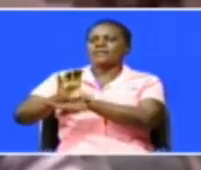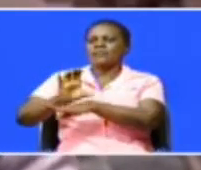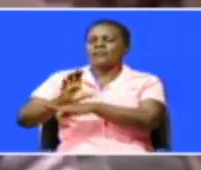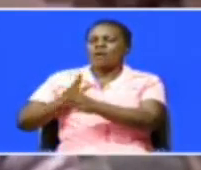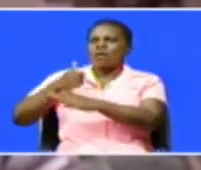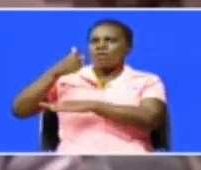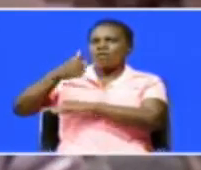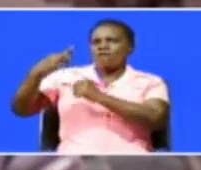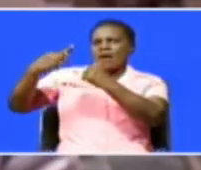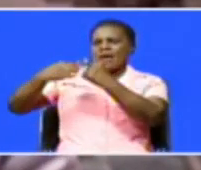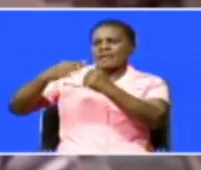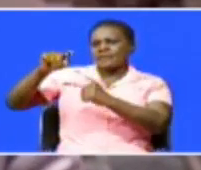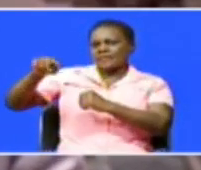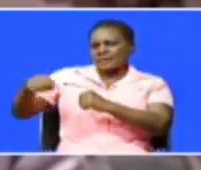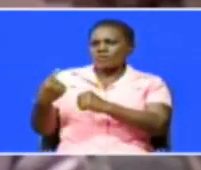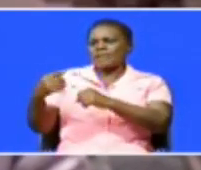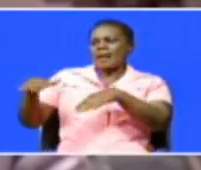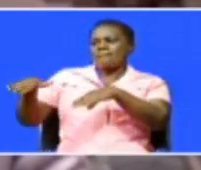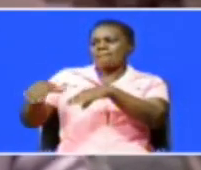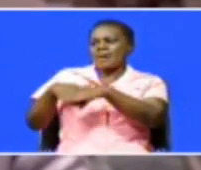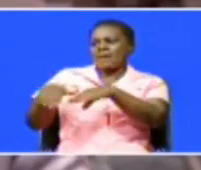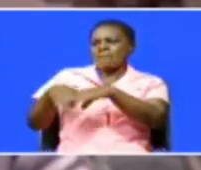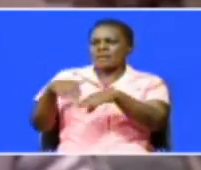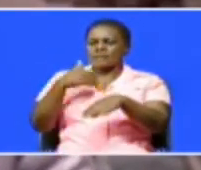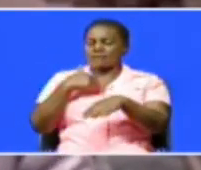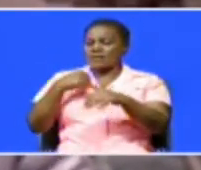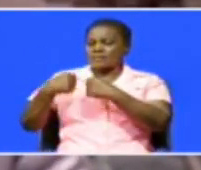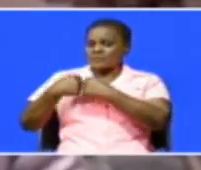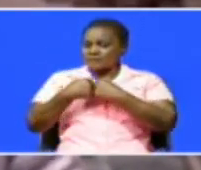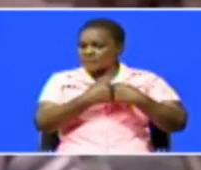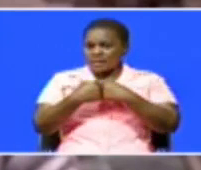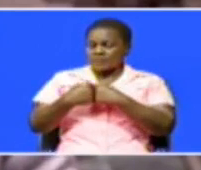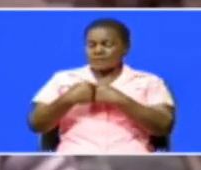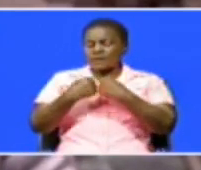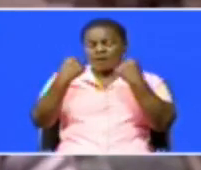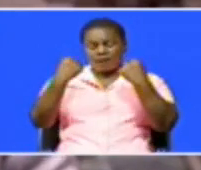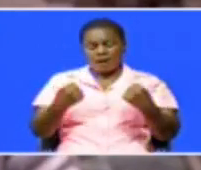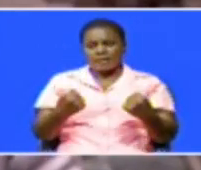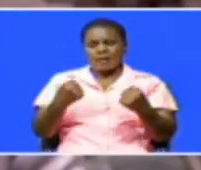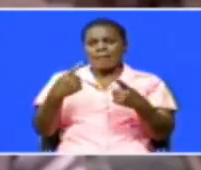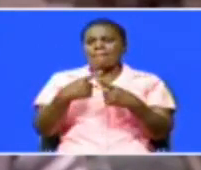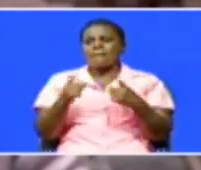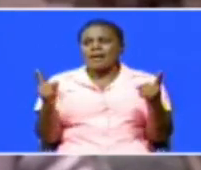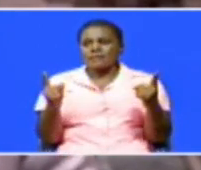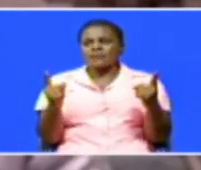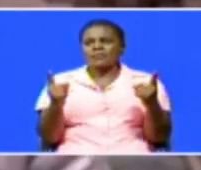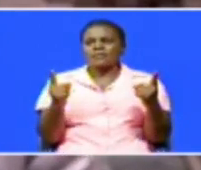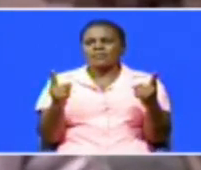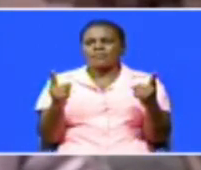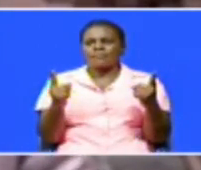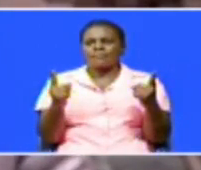over 8,000 members. Ni changamoto, ni kazi ngumu, lakini tutakuwa